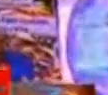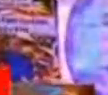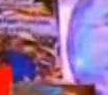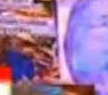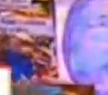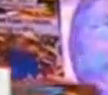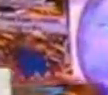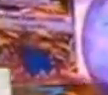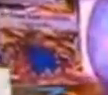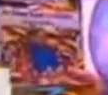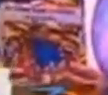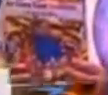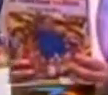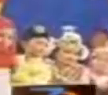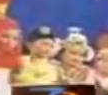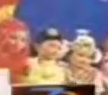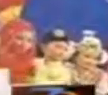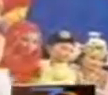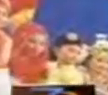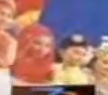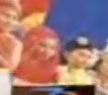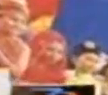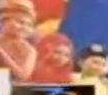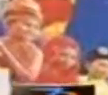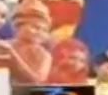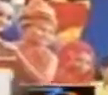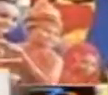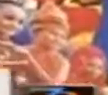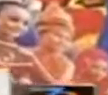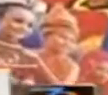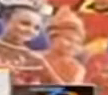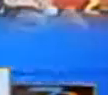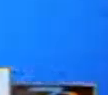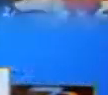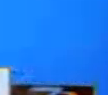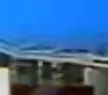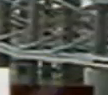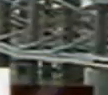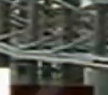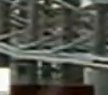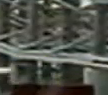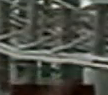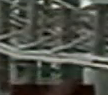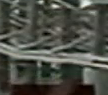Manifesto BN Sarawak berikan peluang kepada Tim Adnan.